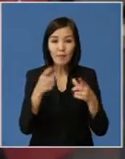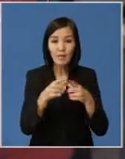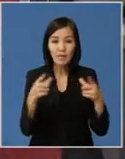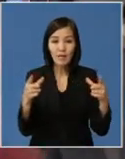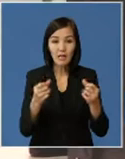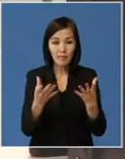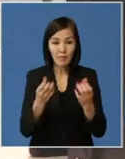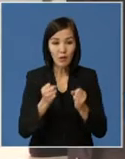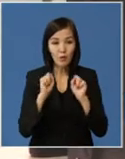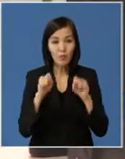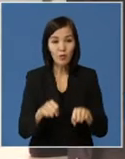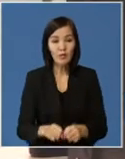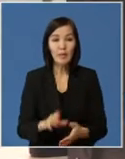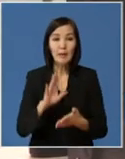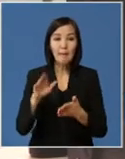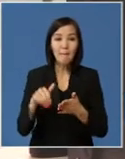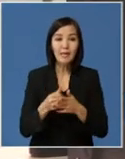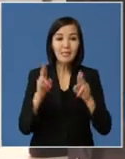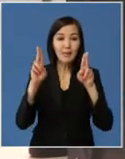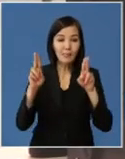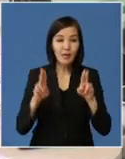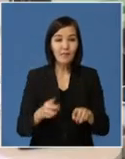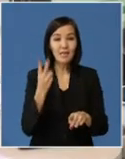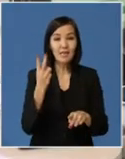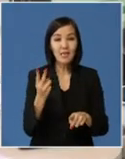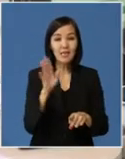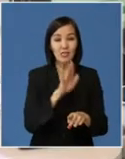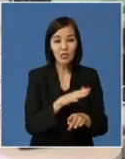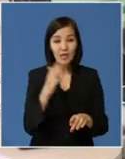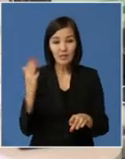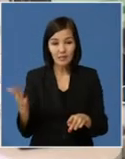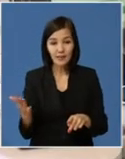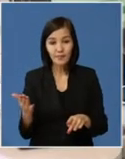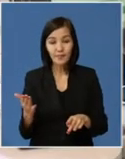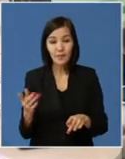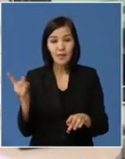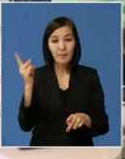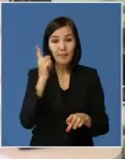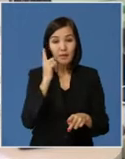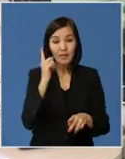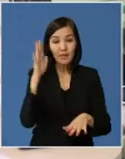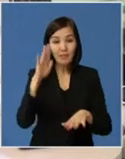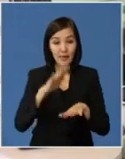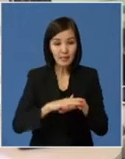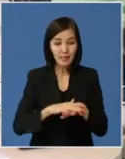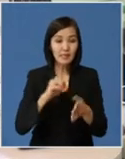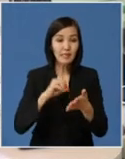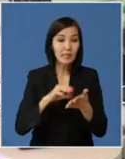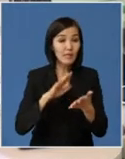қол жетімді. Бұл жерде басты шарт екі жақта мобильді азаматтар базасына тіркелген болу